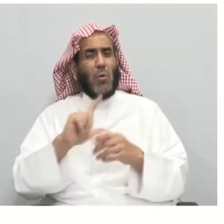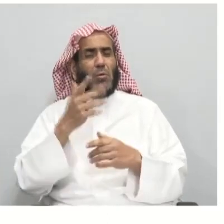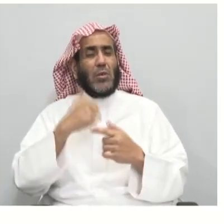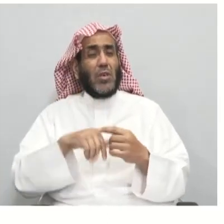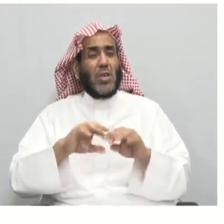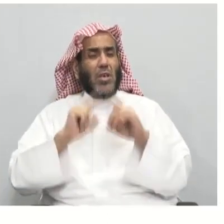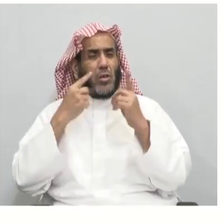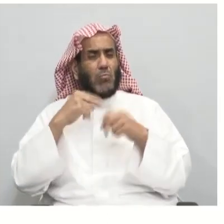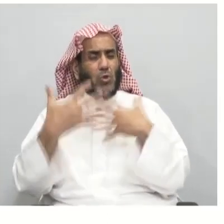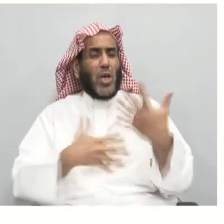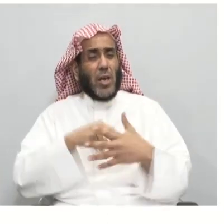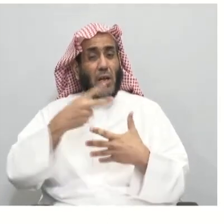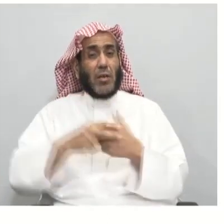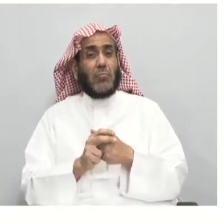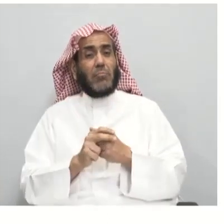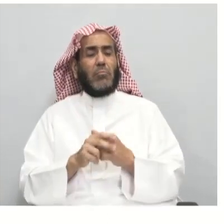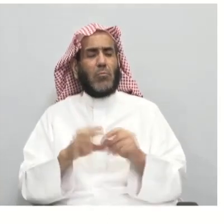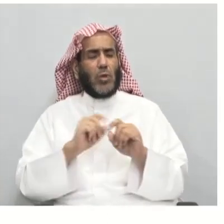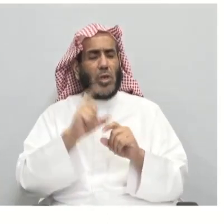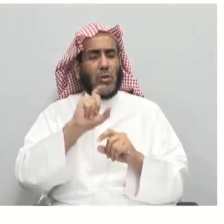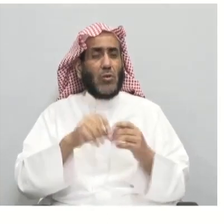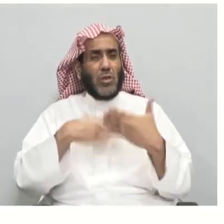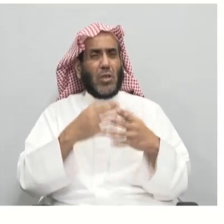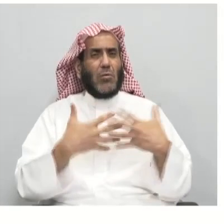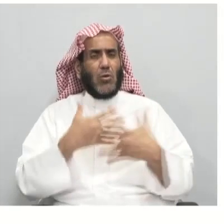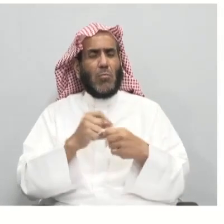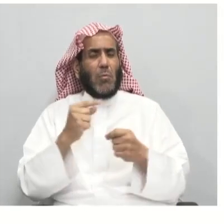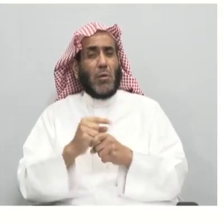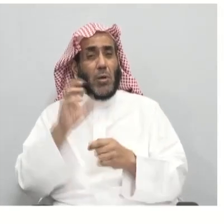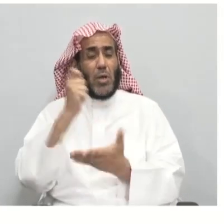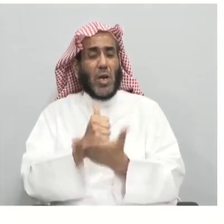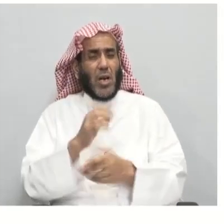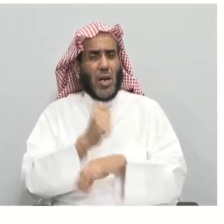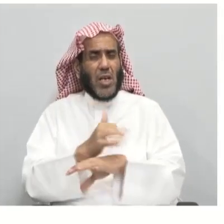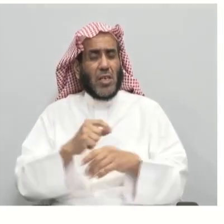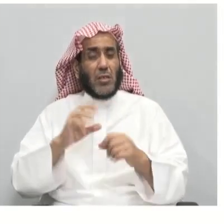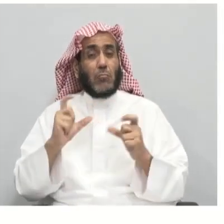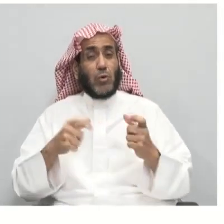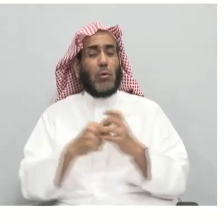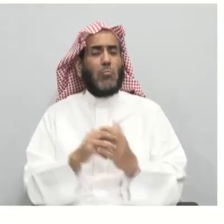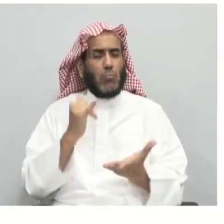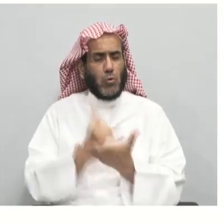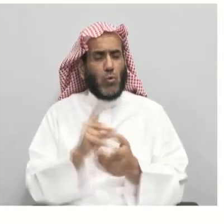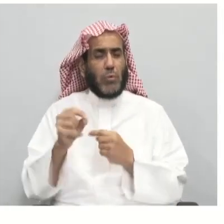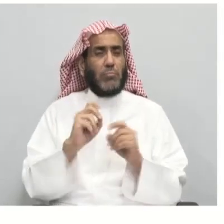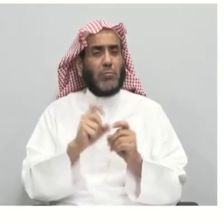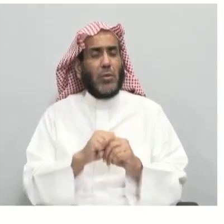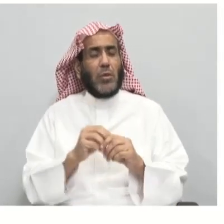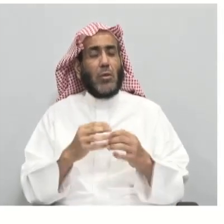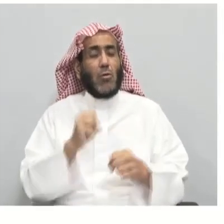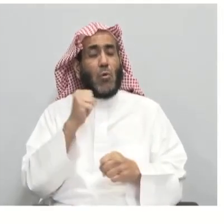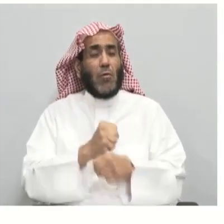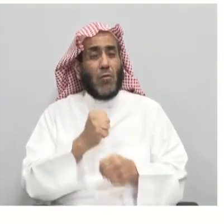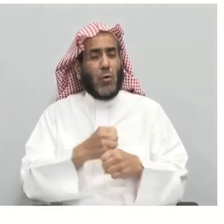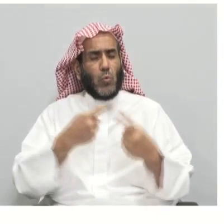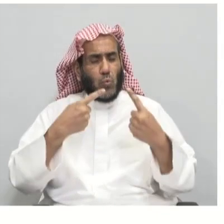شيء عن المشارك الاخر او طرح سؤال عن المشارك من قبل الرئيس الاجتماع ثلاثه المحافظه